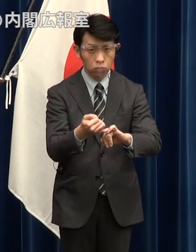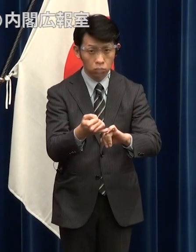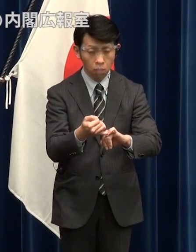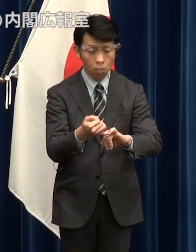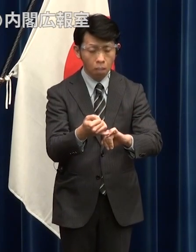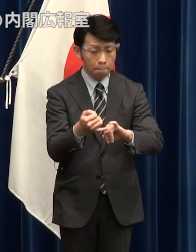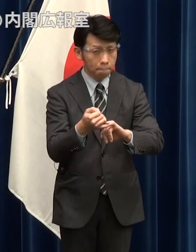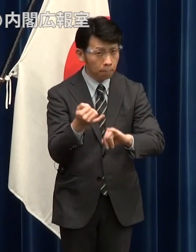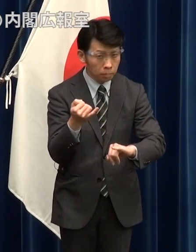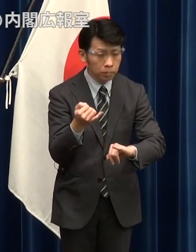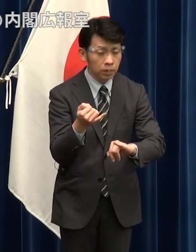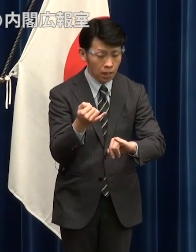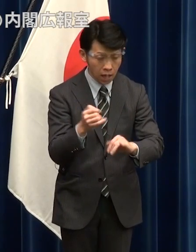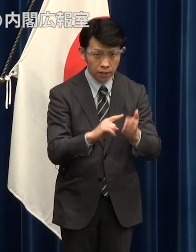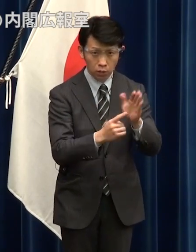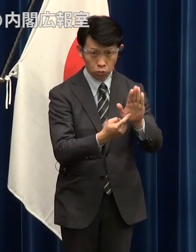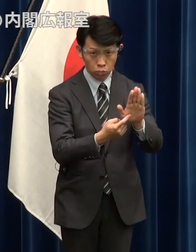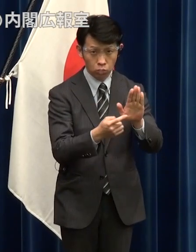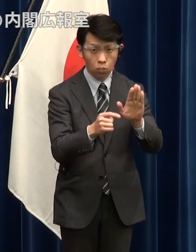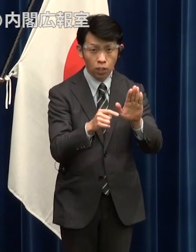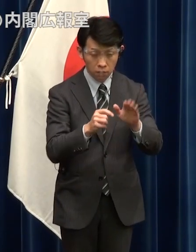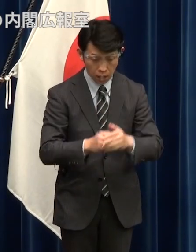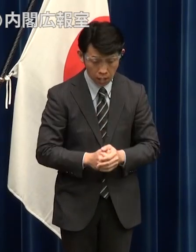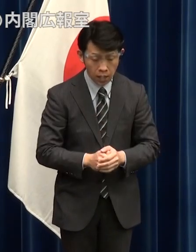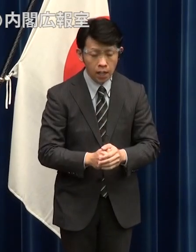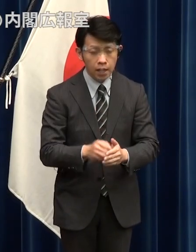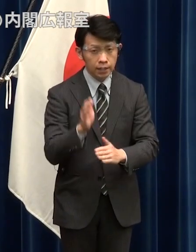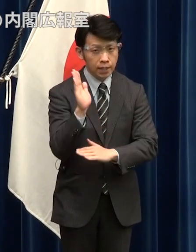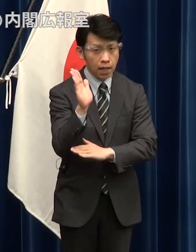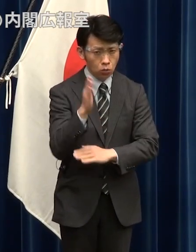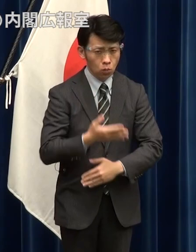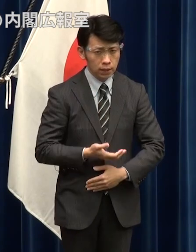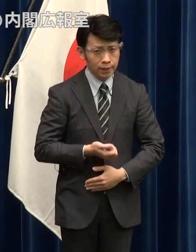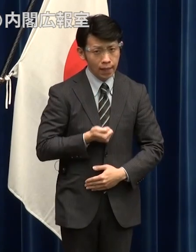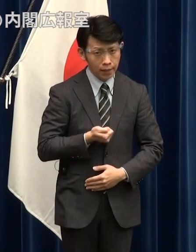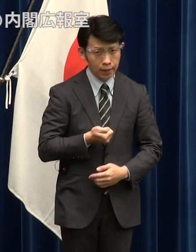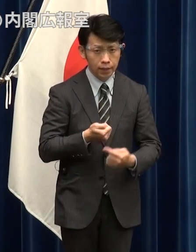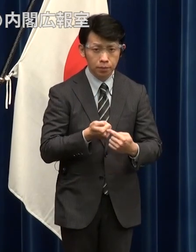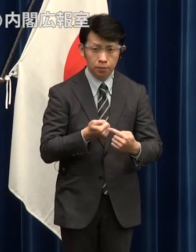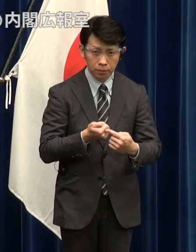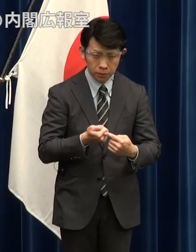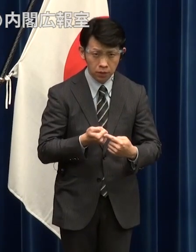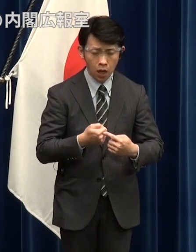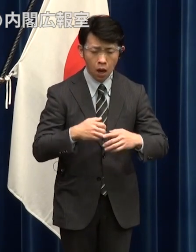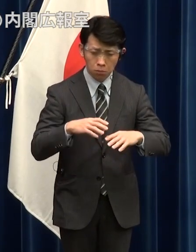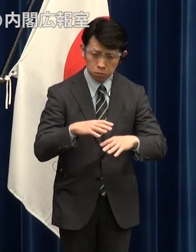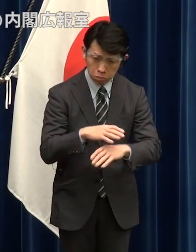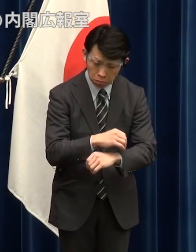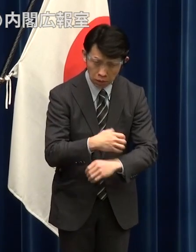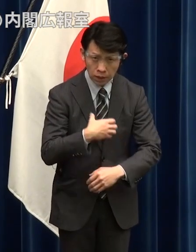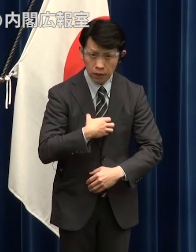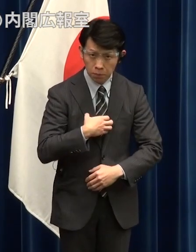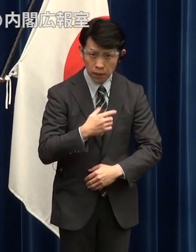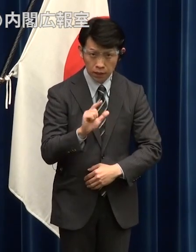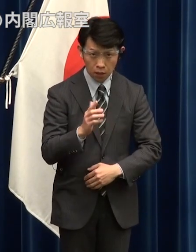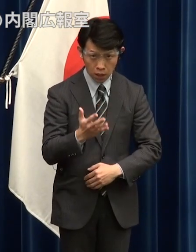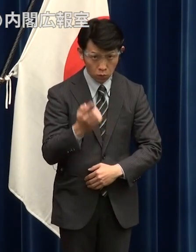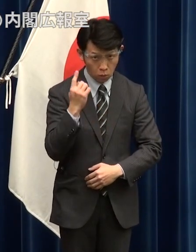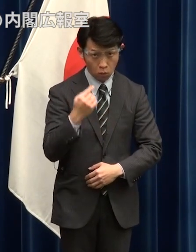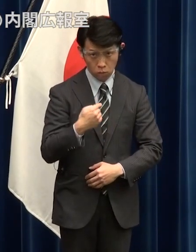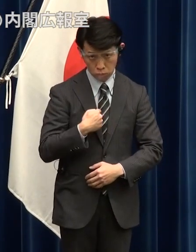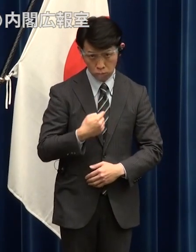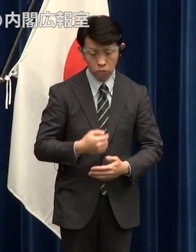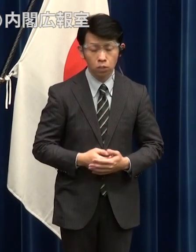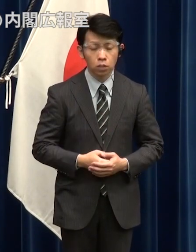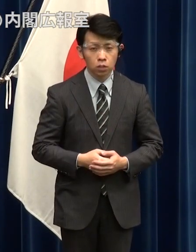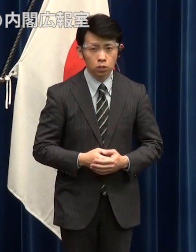で、総理が普段大事にされている政治の信頼という点でですね、そこを毀損しかねないのではないかという思いもあるんですけれども、